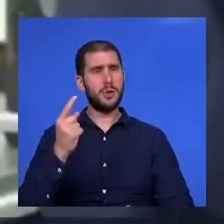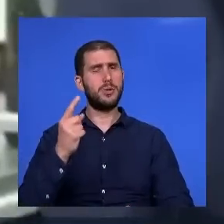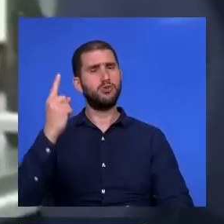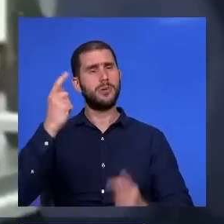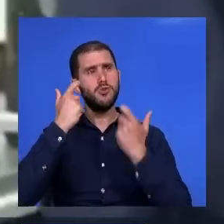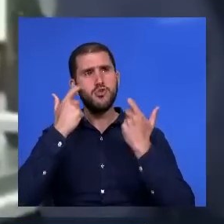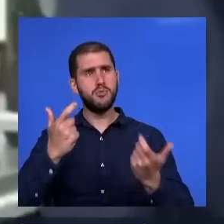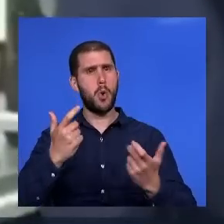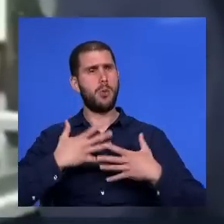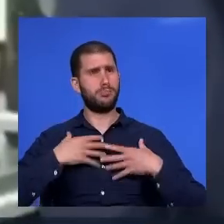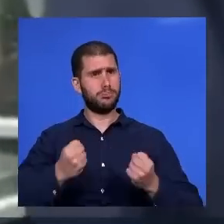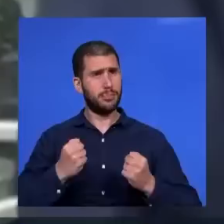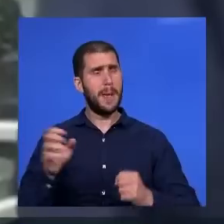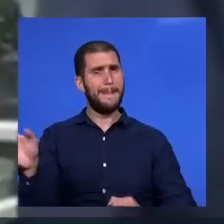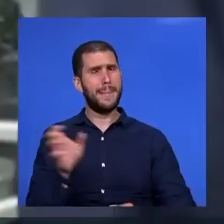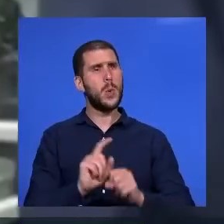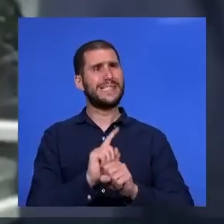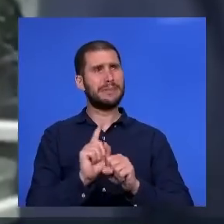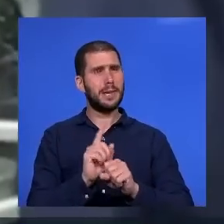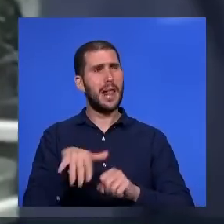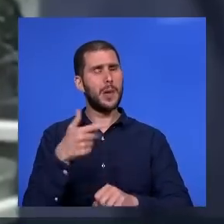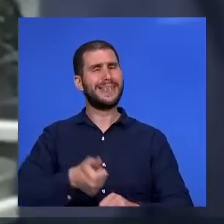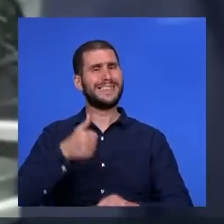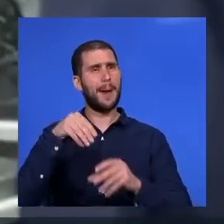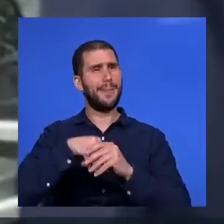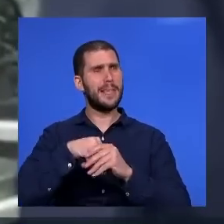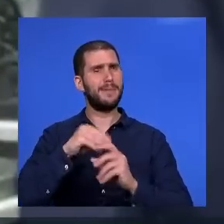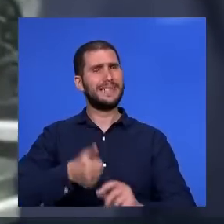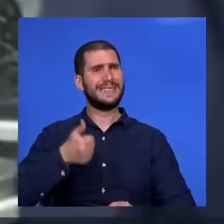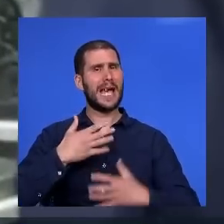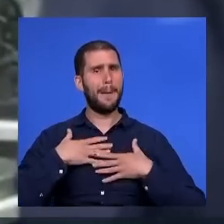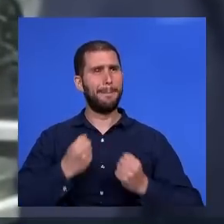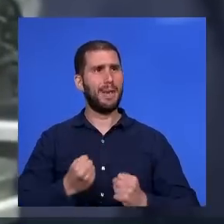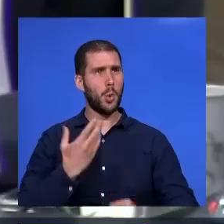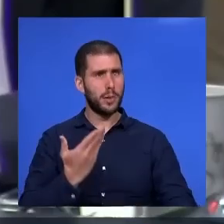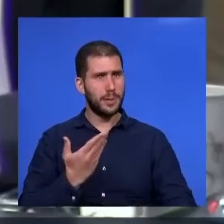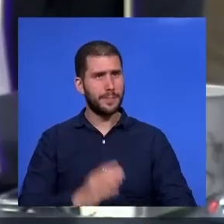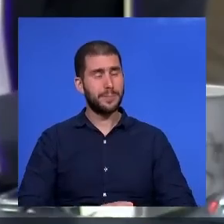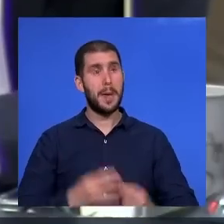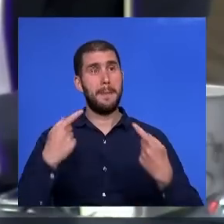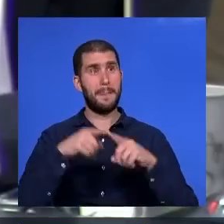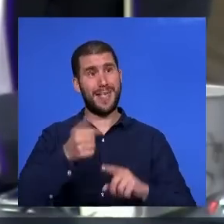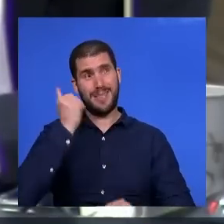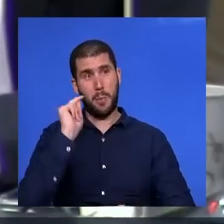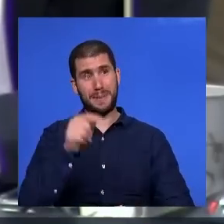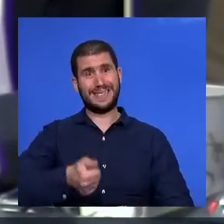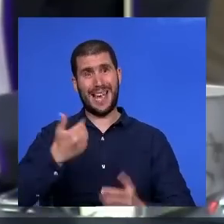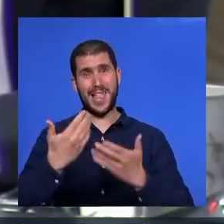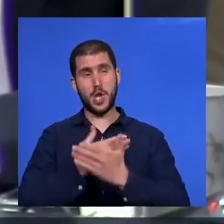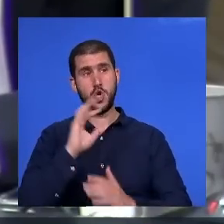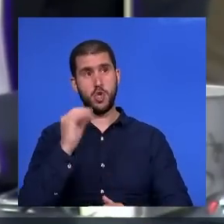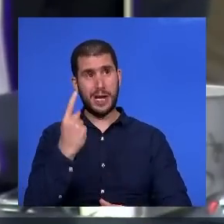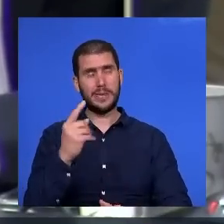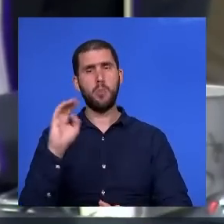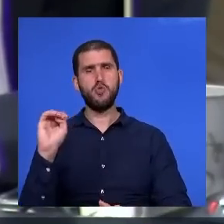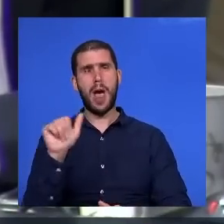וחיהו, למינוי שלו הזמני להיות שר הפנים ושר הבריאות. במקביל, אמש הגיע השר החדש משס, משה